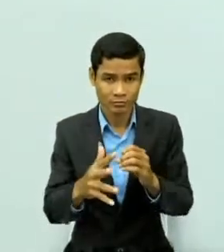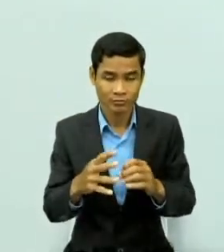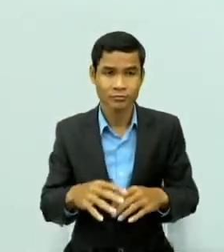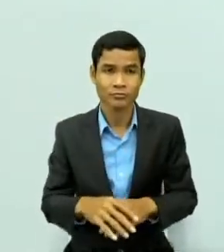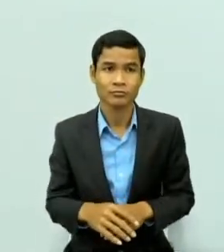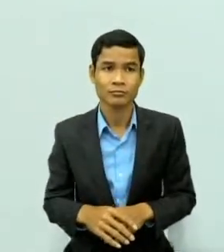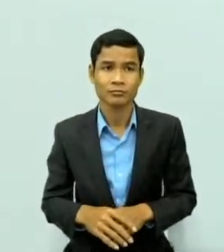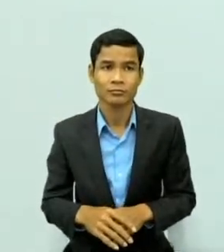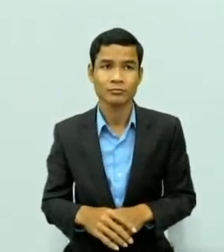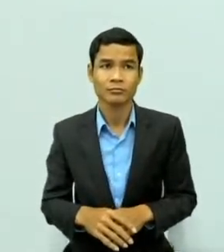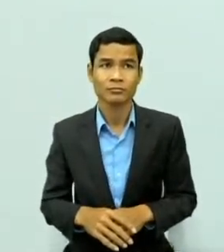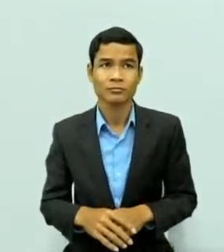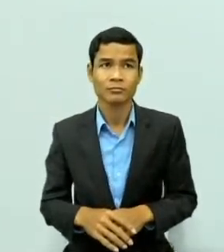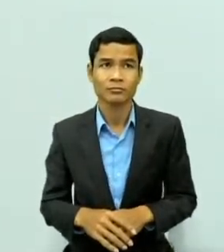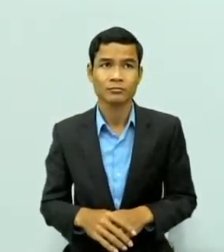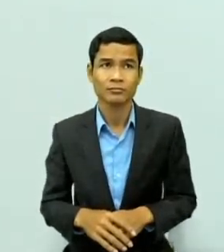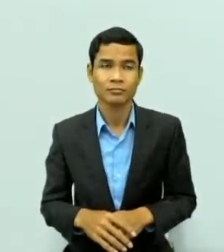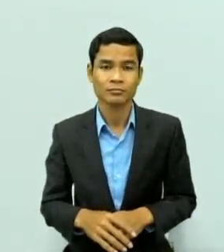ម